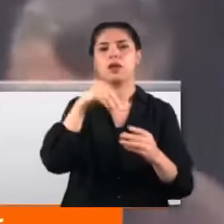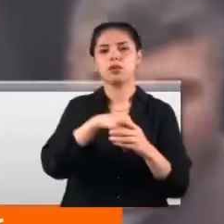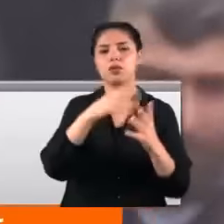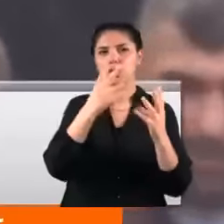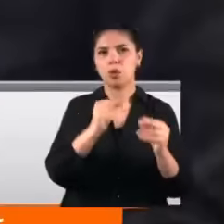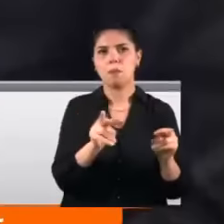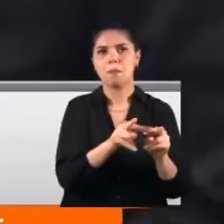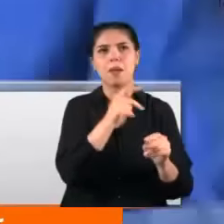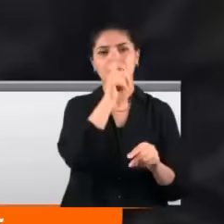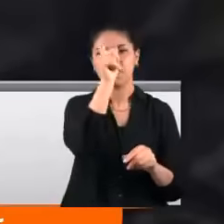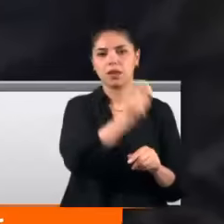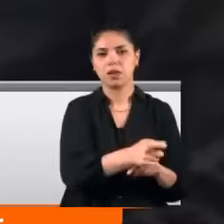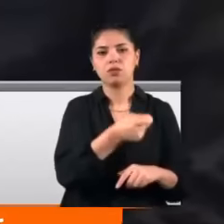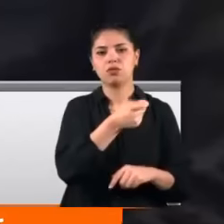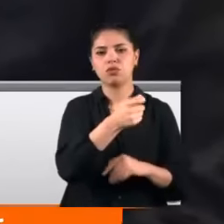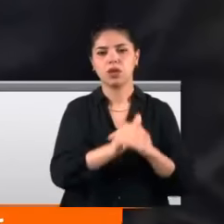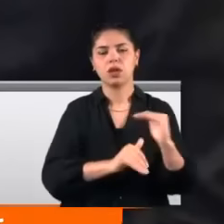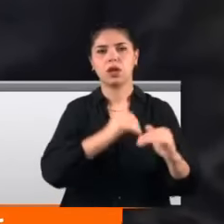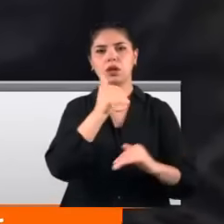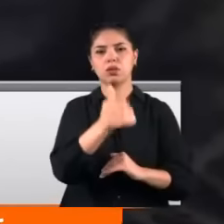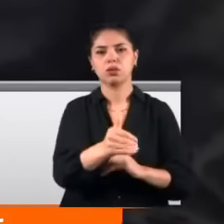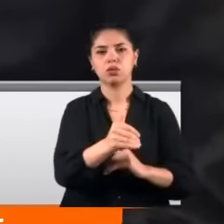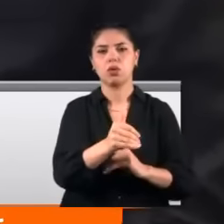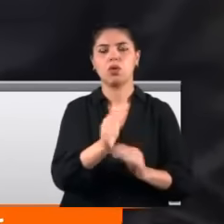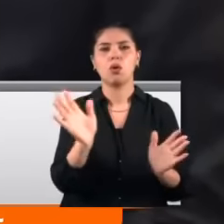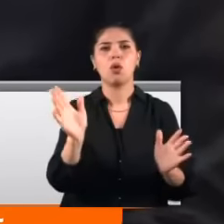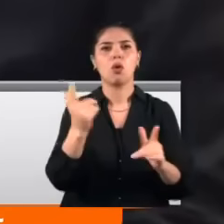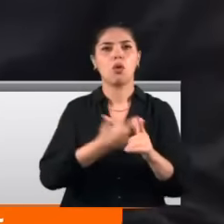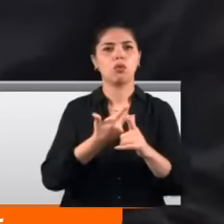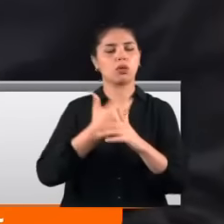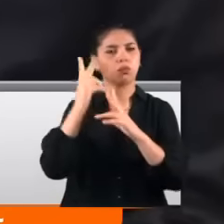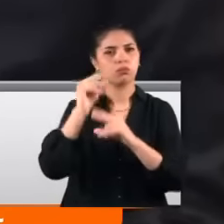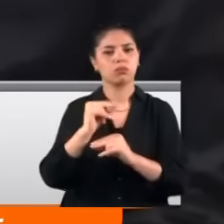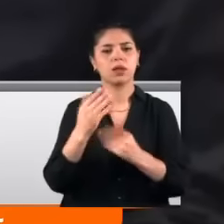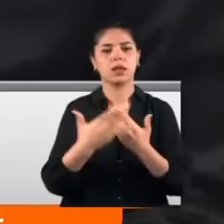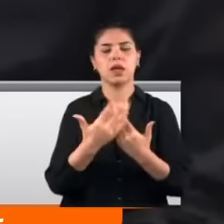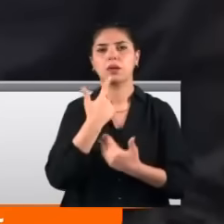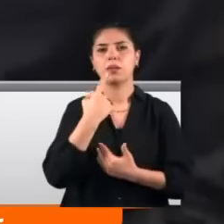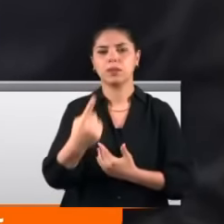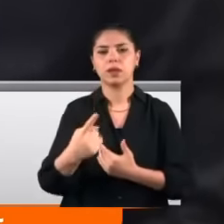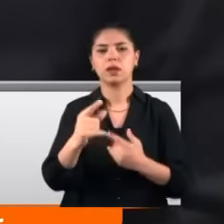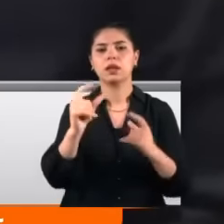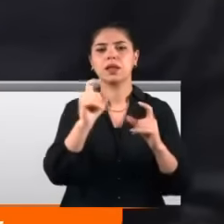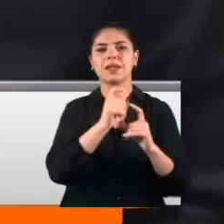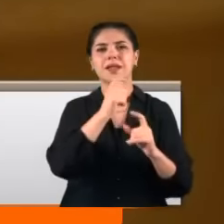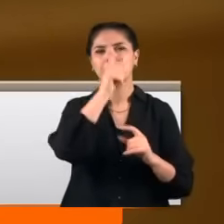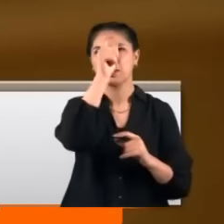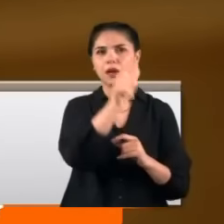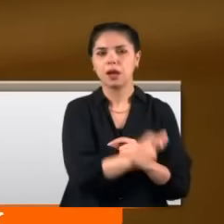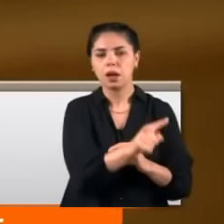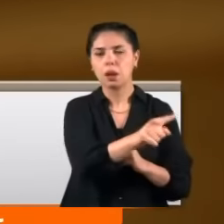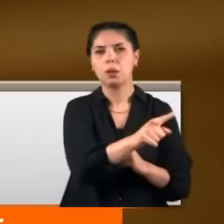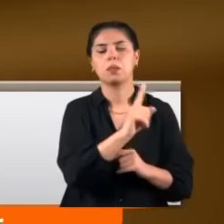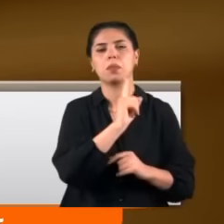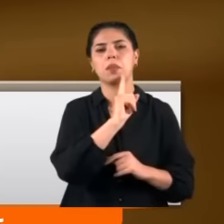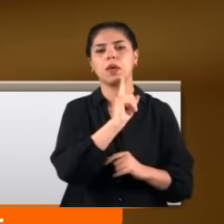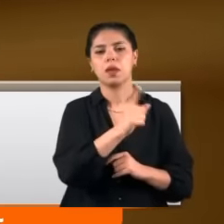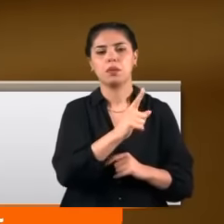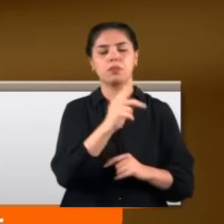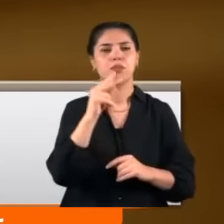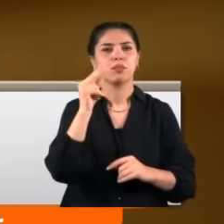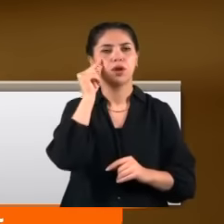Mehmet Yüce, cinayetin ardından Çep'in otelde kalmasına yardım ettiği öne sürülen sanık Erdem Karadeniz ve tetikçilerin